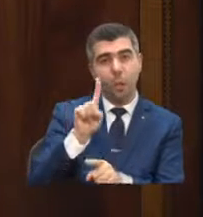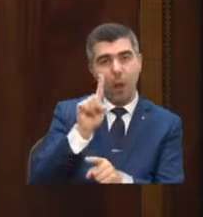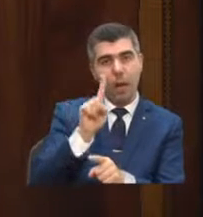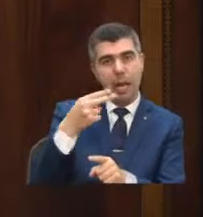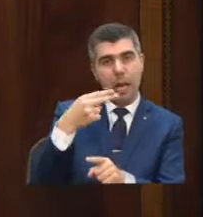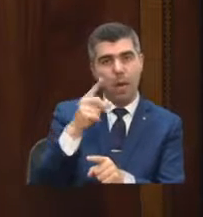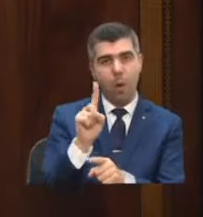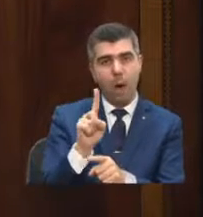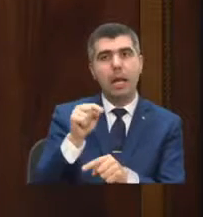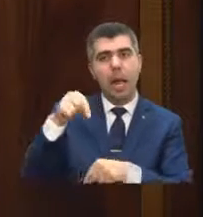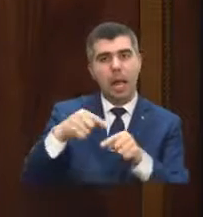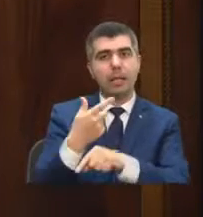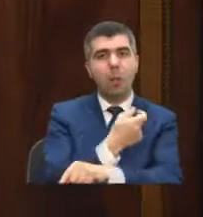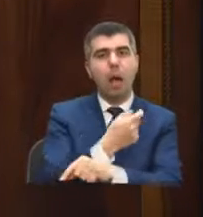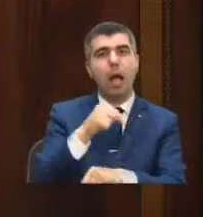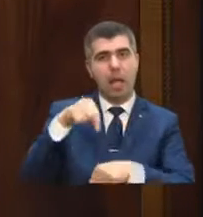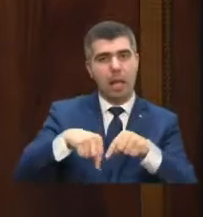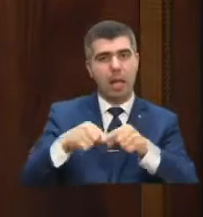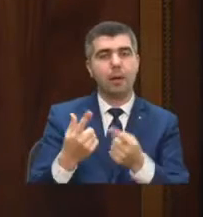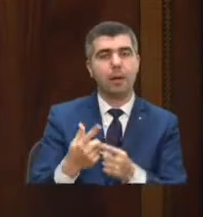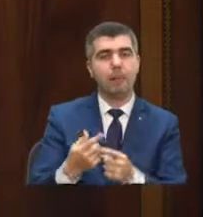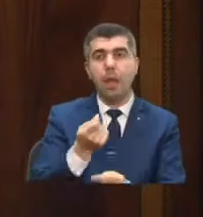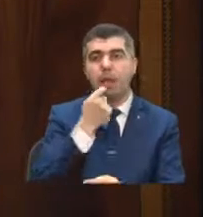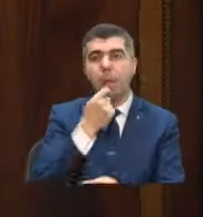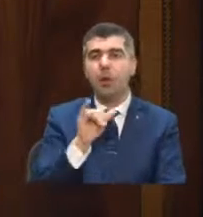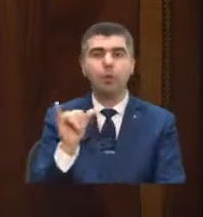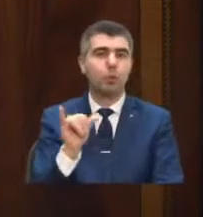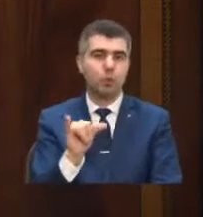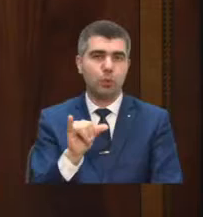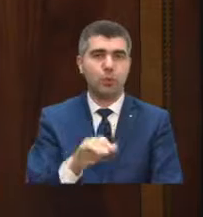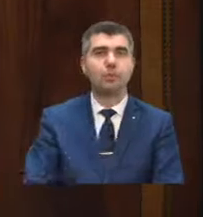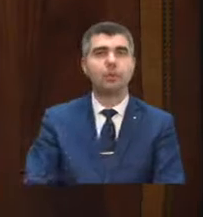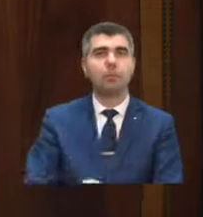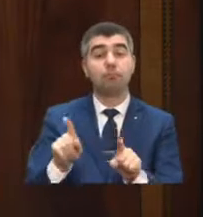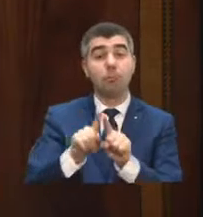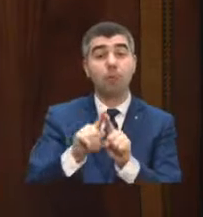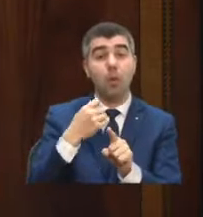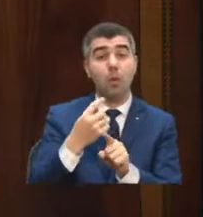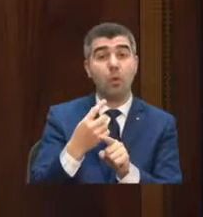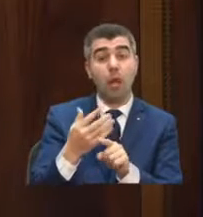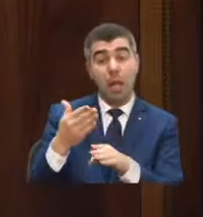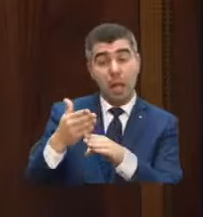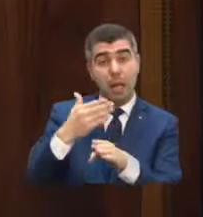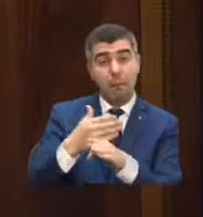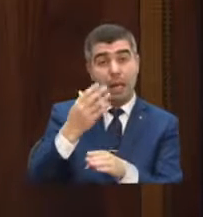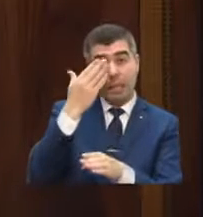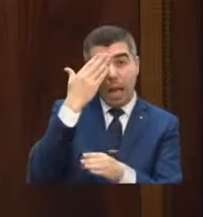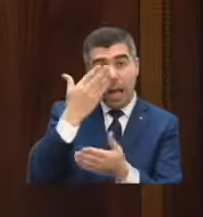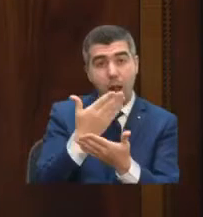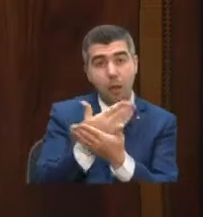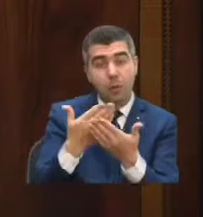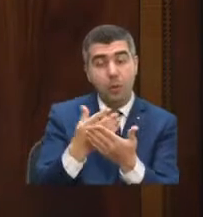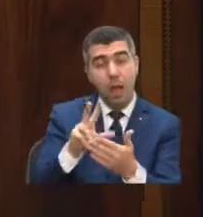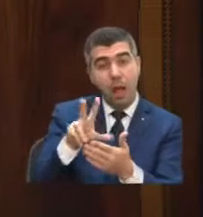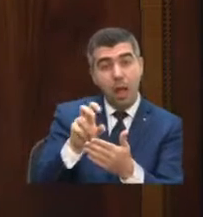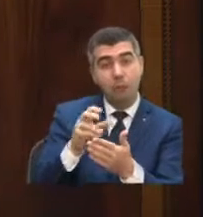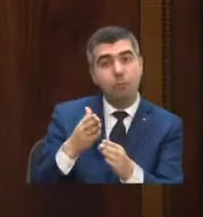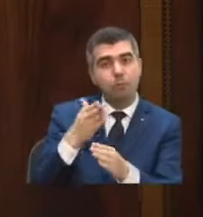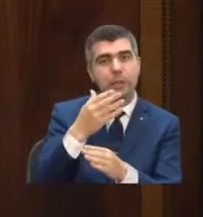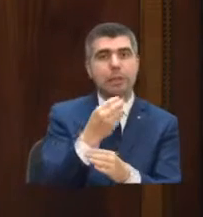H1N1. العلاج هو يعني التعامل مع الاعراض، اما العلاج ديال الفيروس هو جهاز